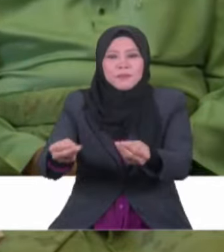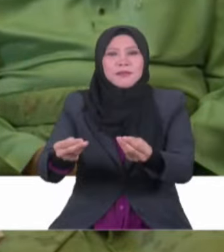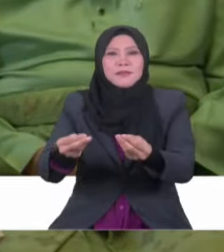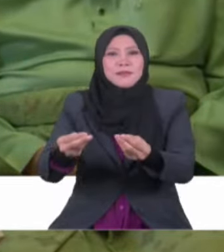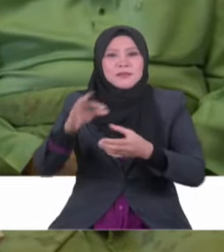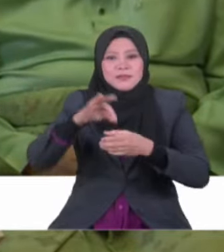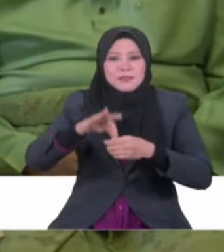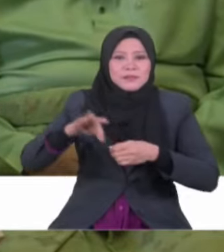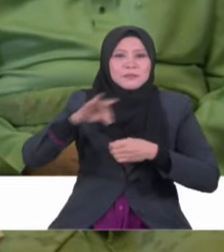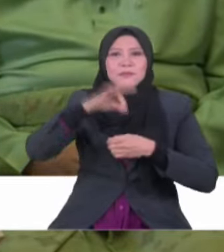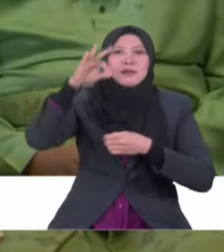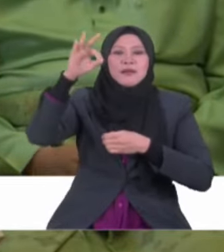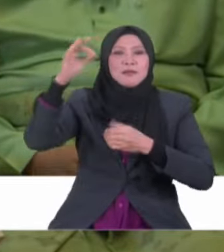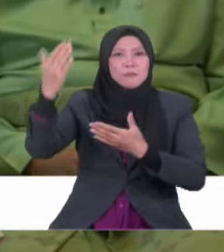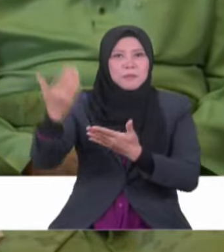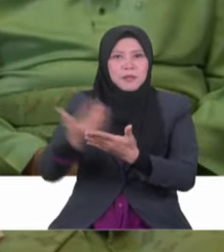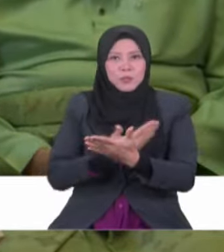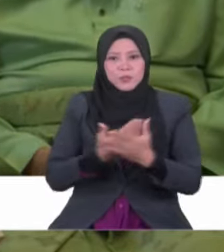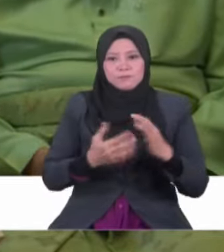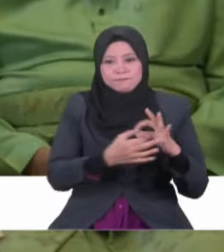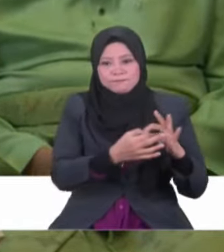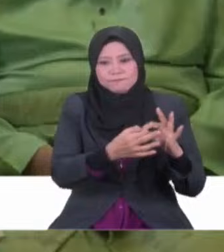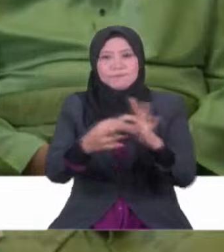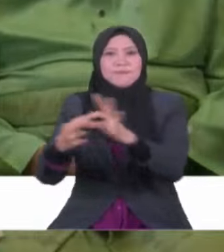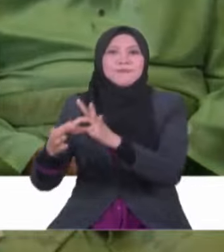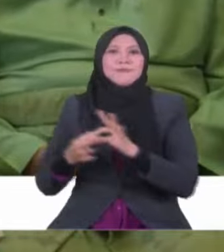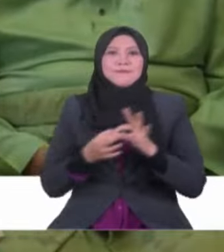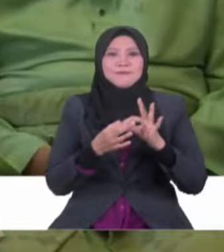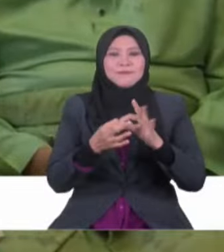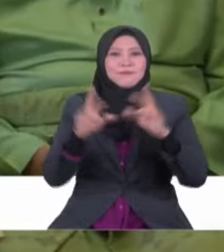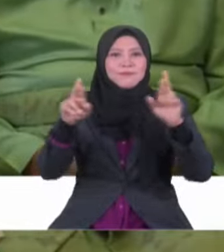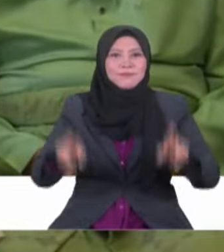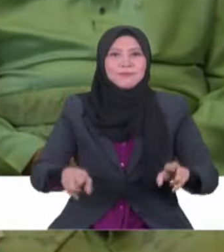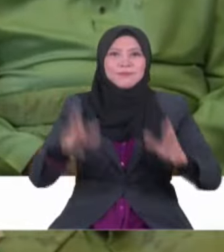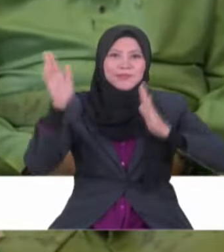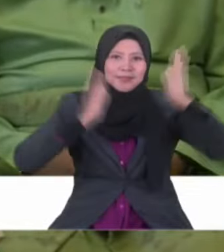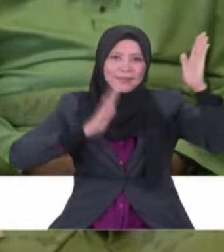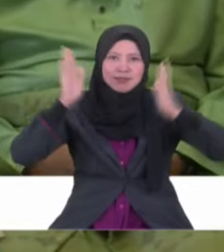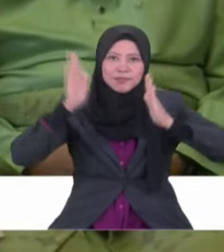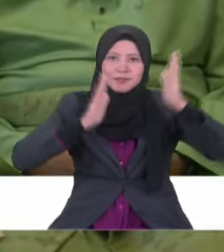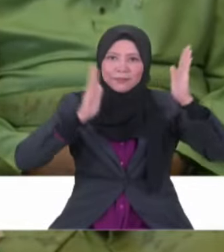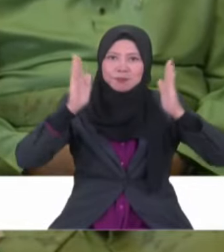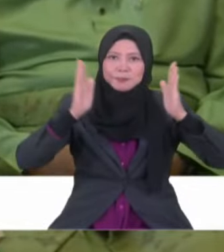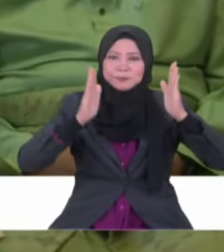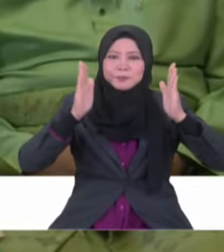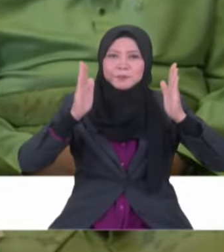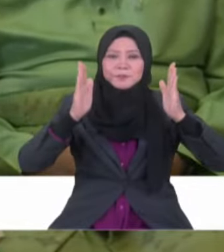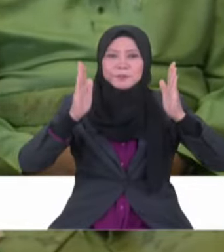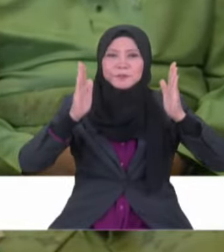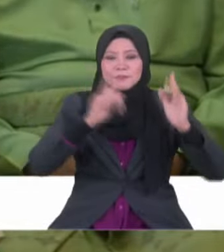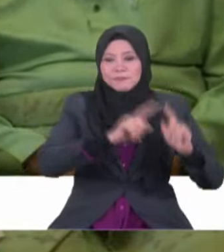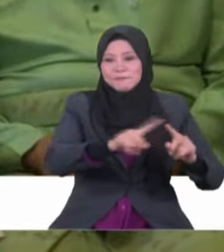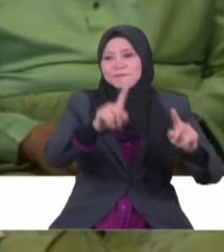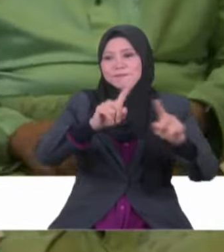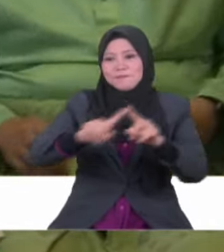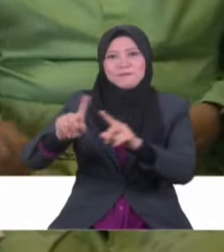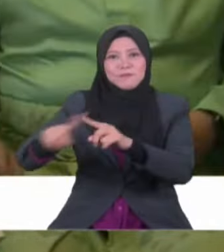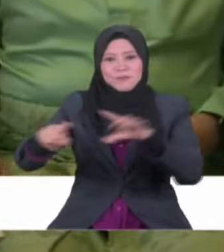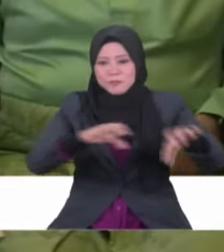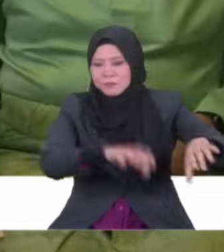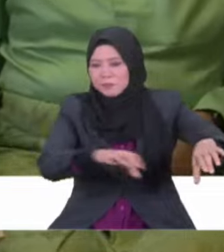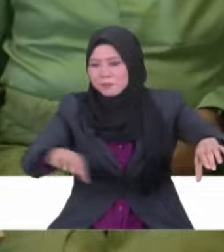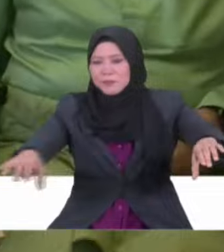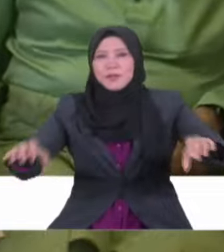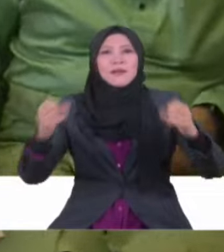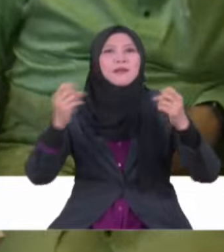suatu semangat baru, semangat kesatuan rakyat Malaysia ini ya, yang pelbagai wilayah, pelbagai